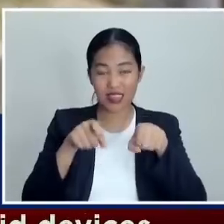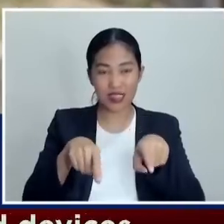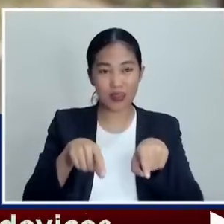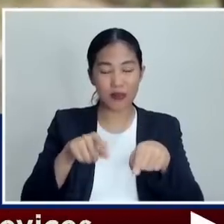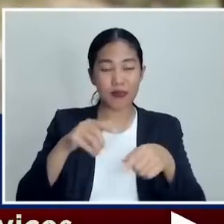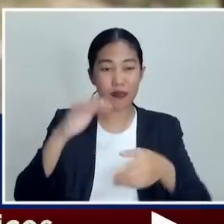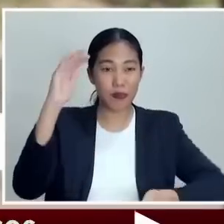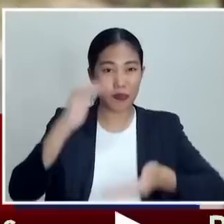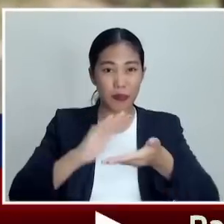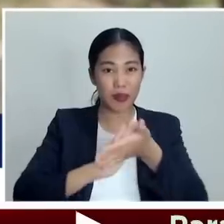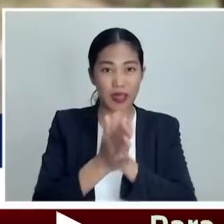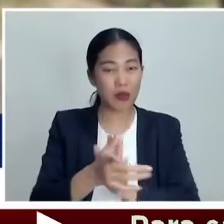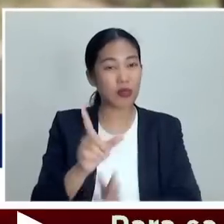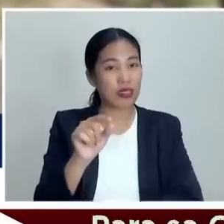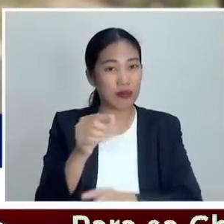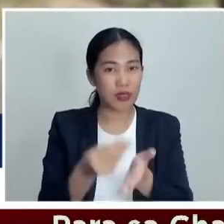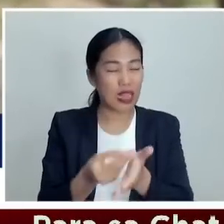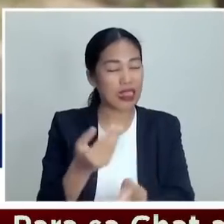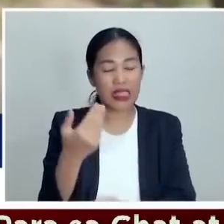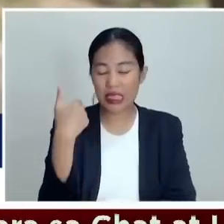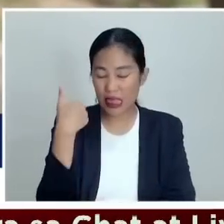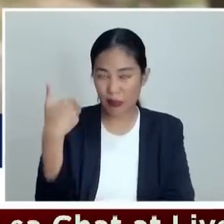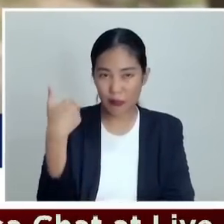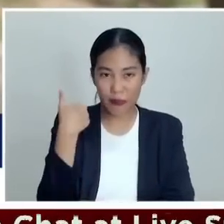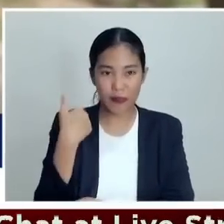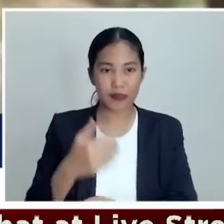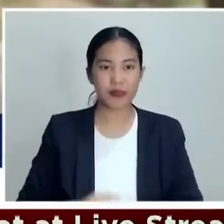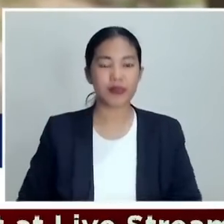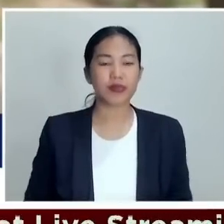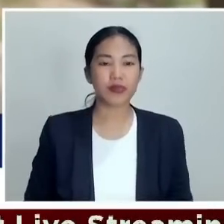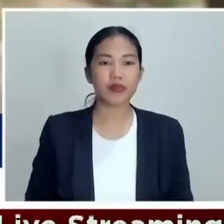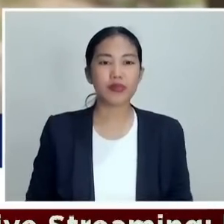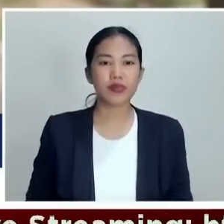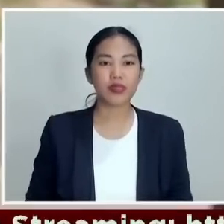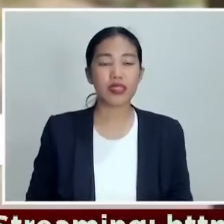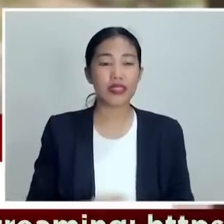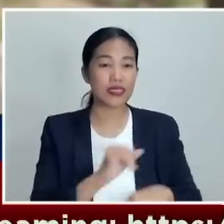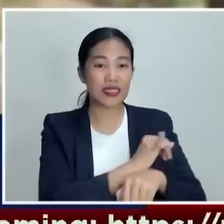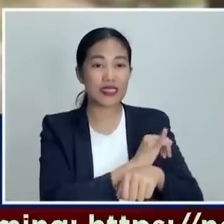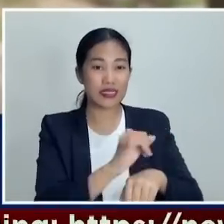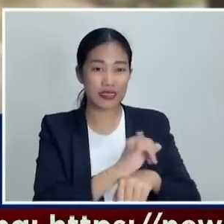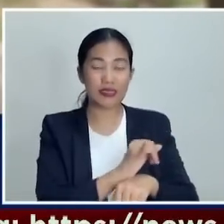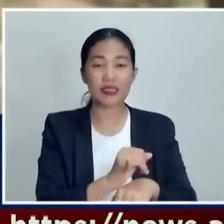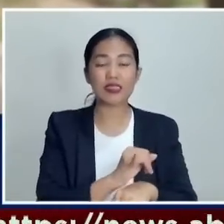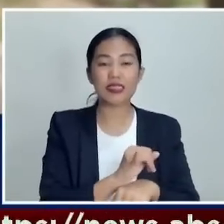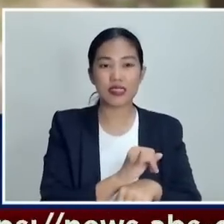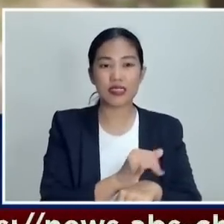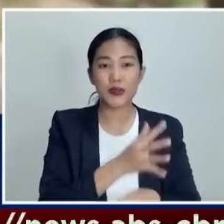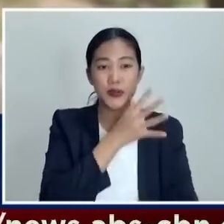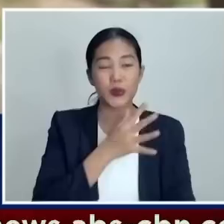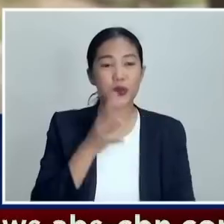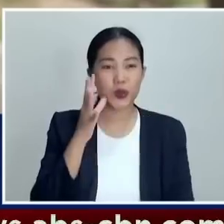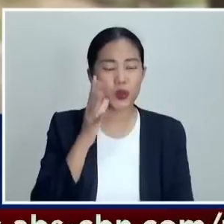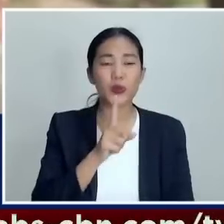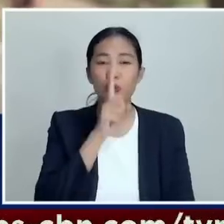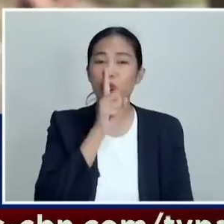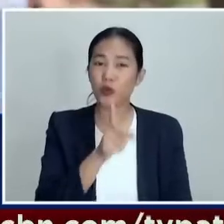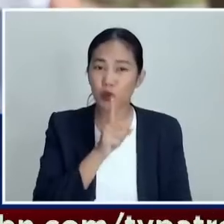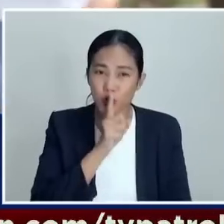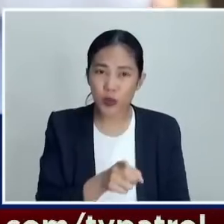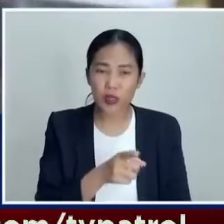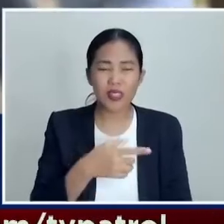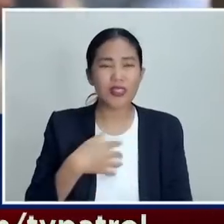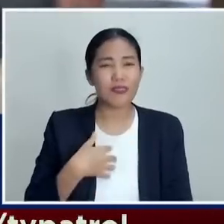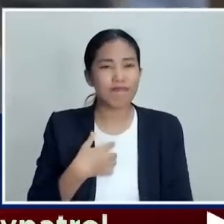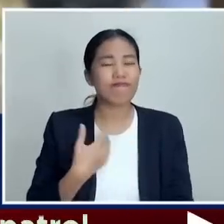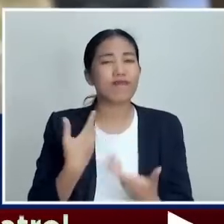realidad, yung nangyayari sa industriya natin sa agrikultura ay talagang hirap na hirap.